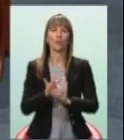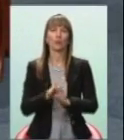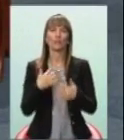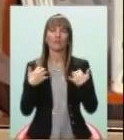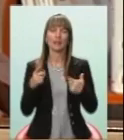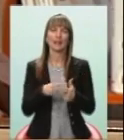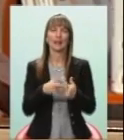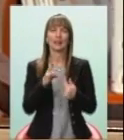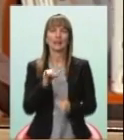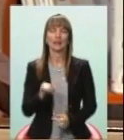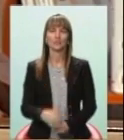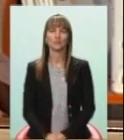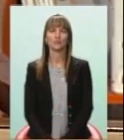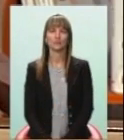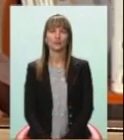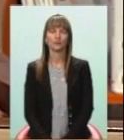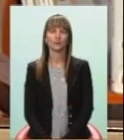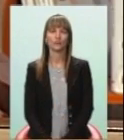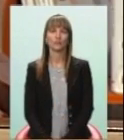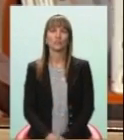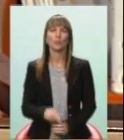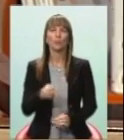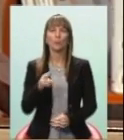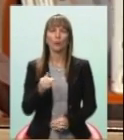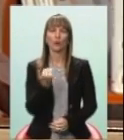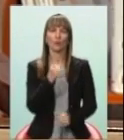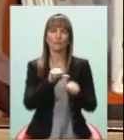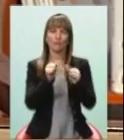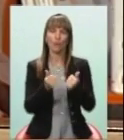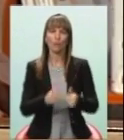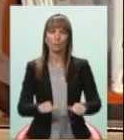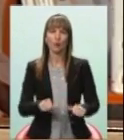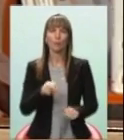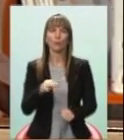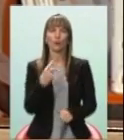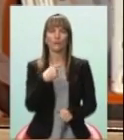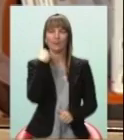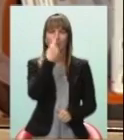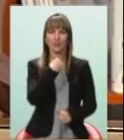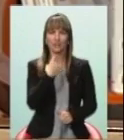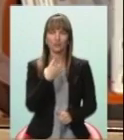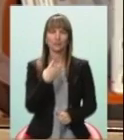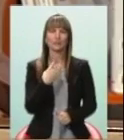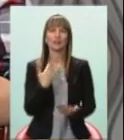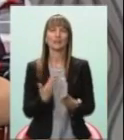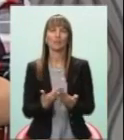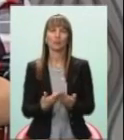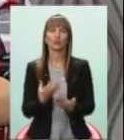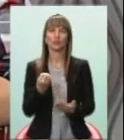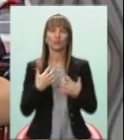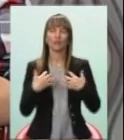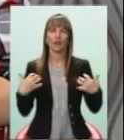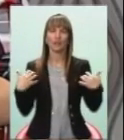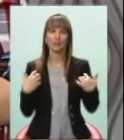ні? По її формі, по її внешності. Наприклад, якщо